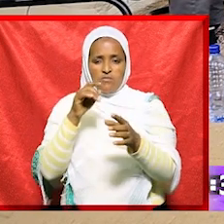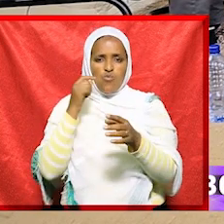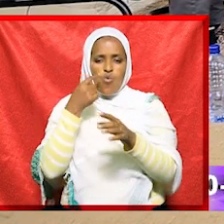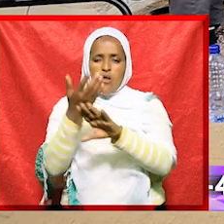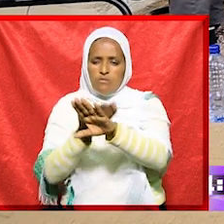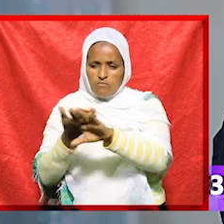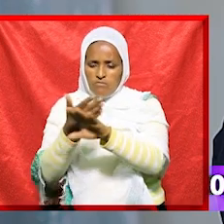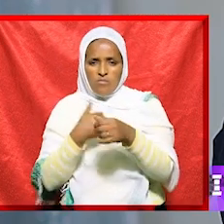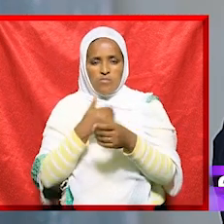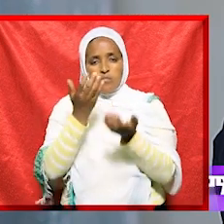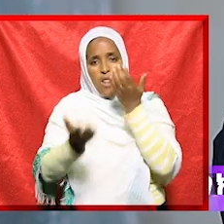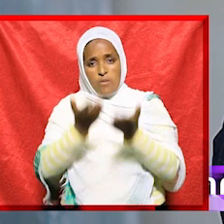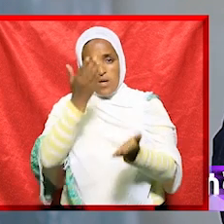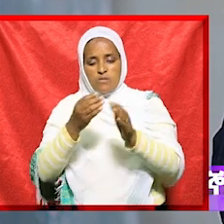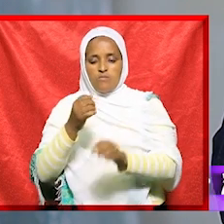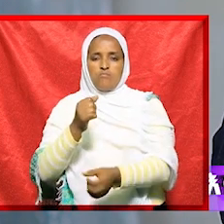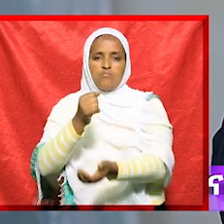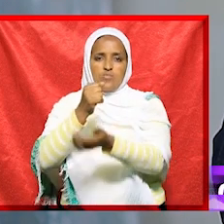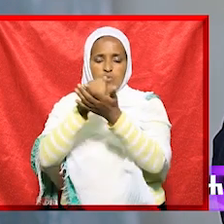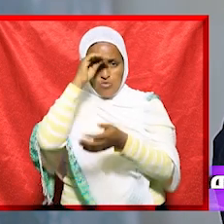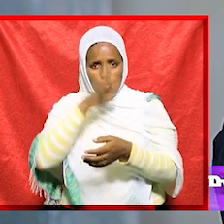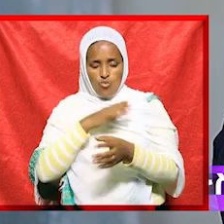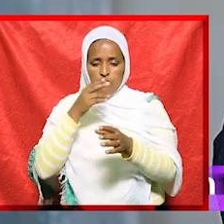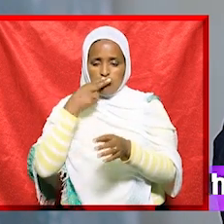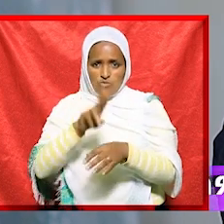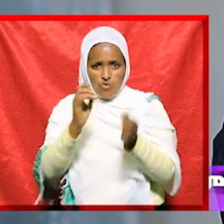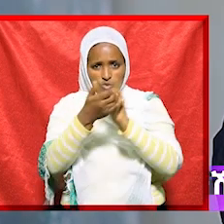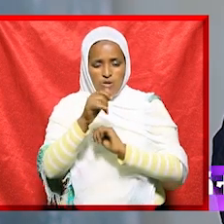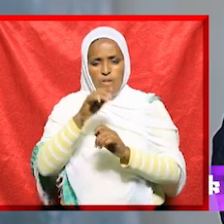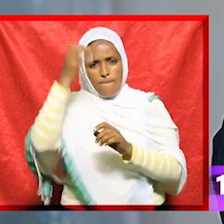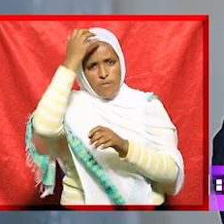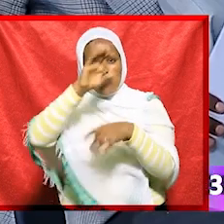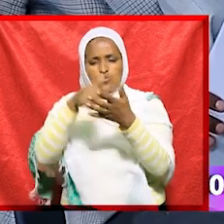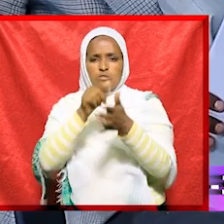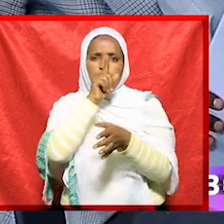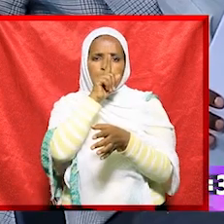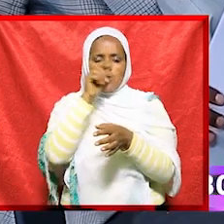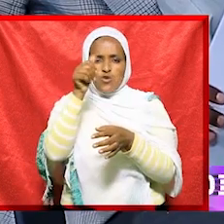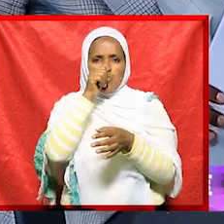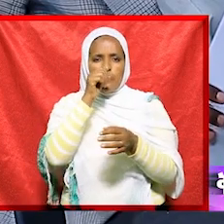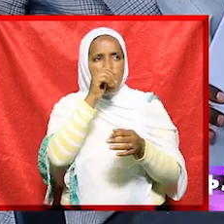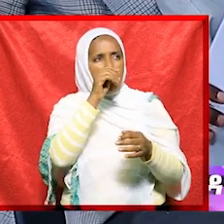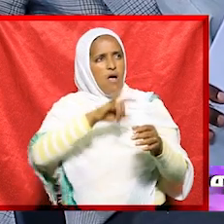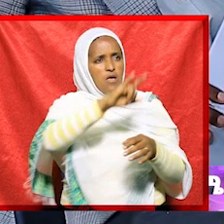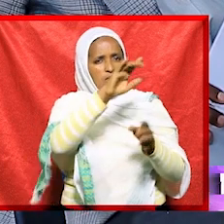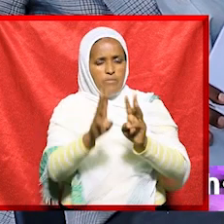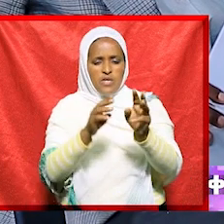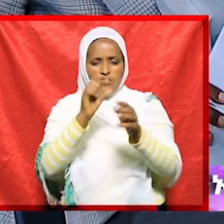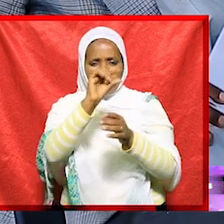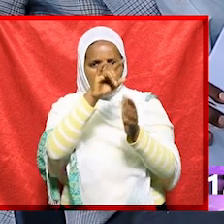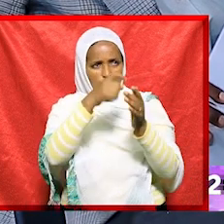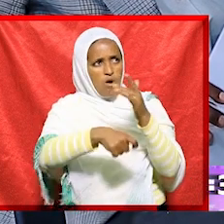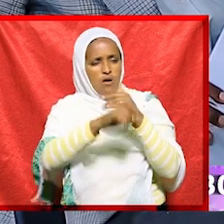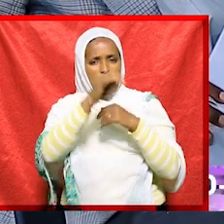እንኳን እንለምናለን። እና ምናልባት የሚረዱን ሰዎች አዘውን ይሆን መንግስት በሙሉ ዝም ያለው? የኢትዮጵያ አየር መንገድ ለምንድን ነው ቅናሽ የሚያደርግላቸው?